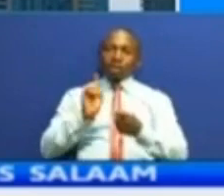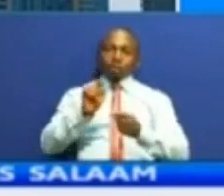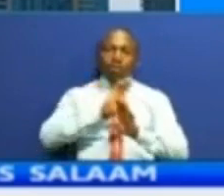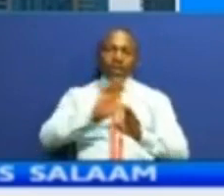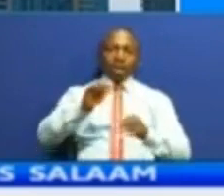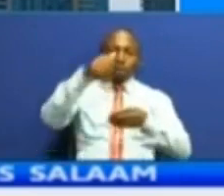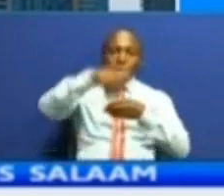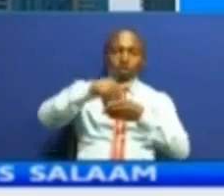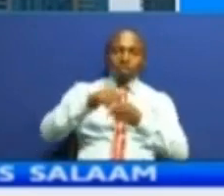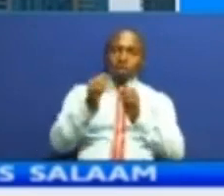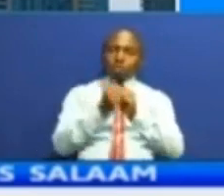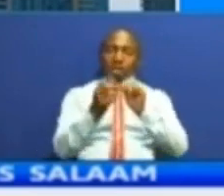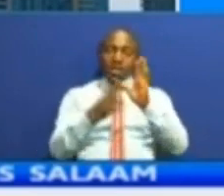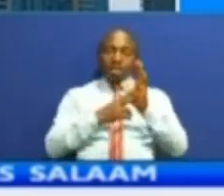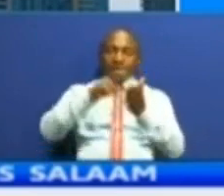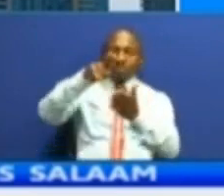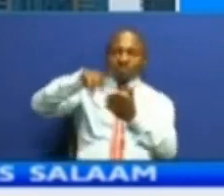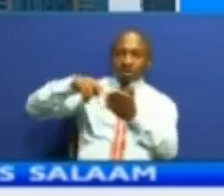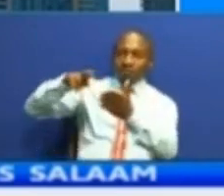na wajumbe 17.